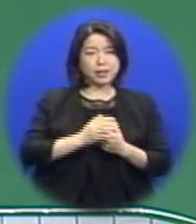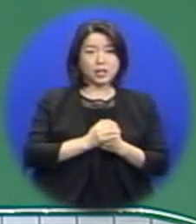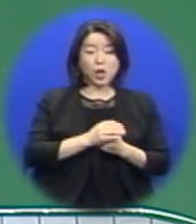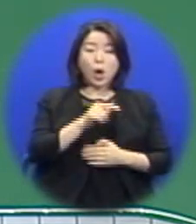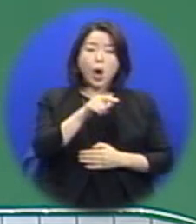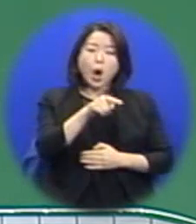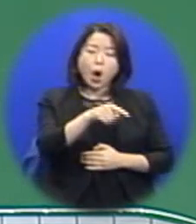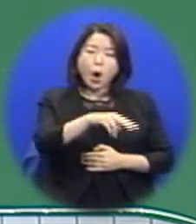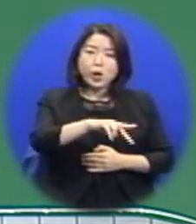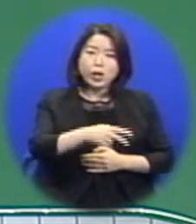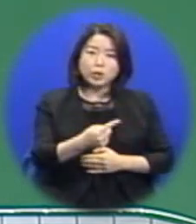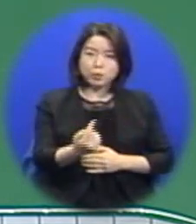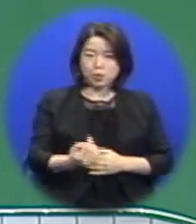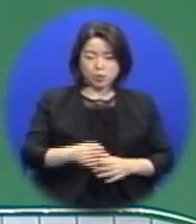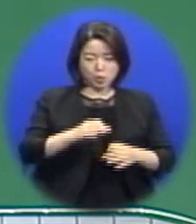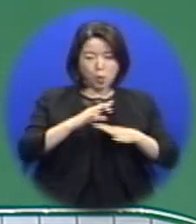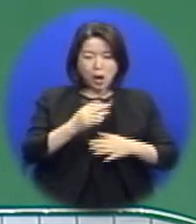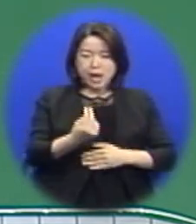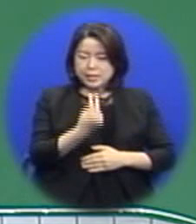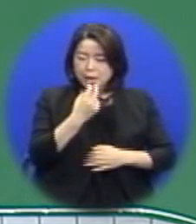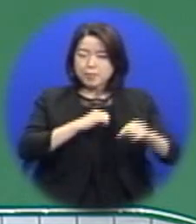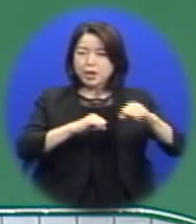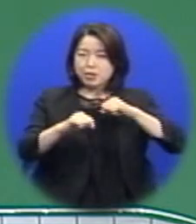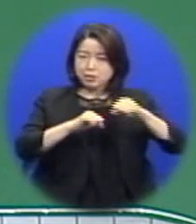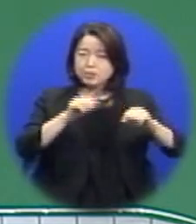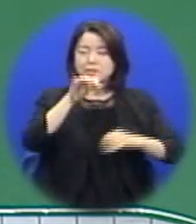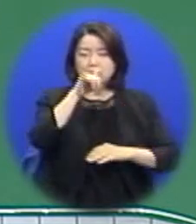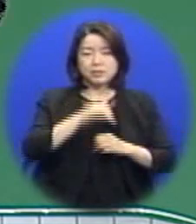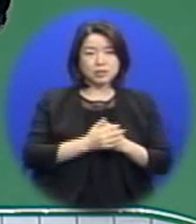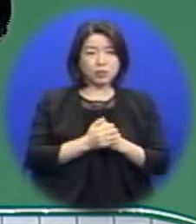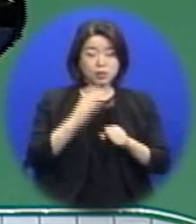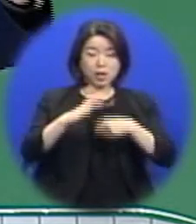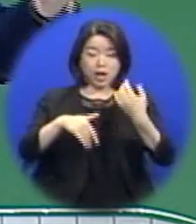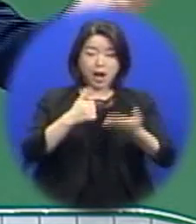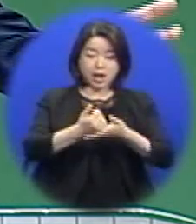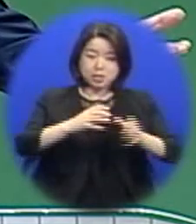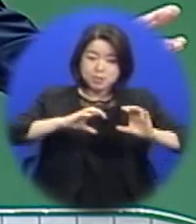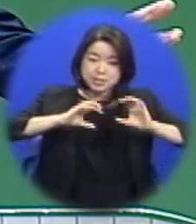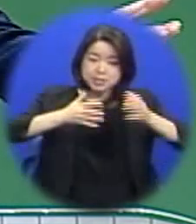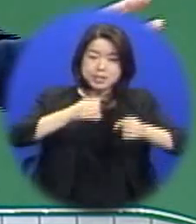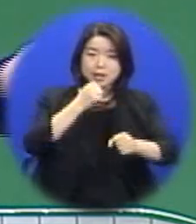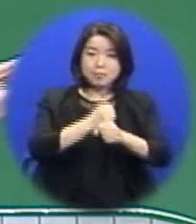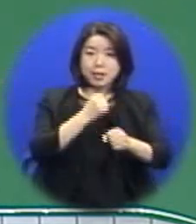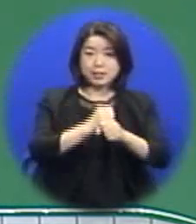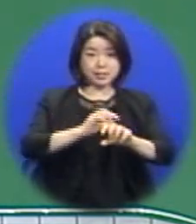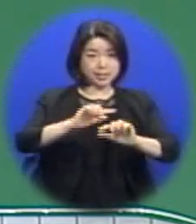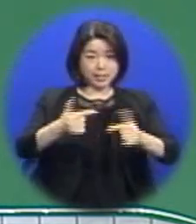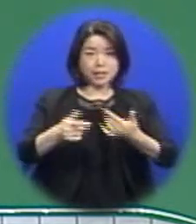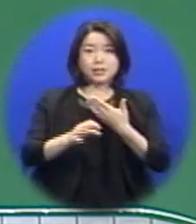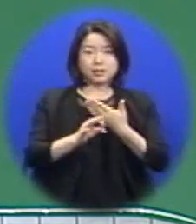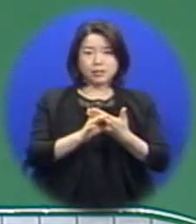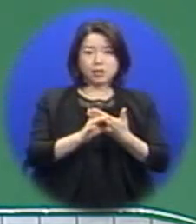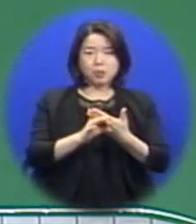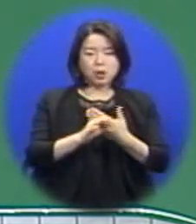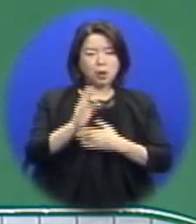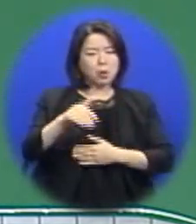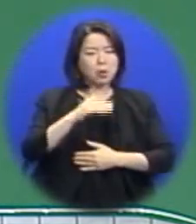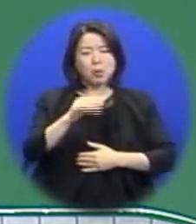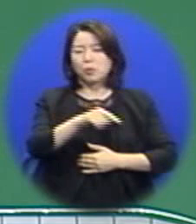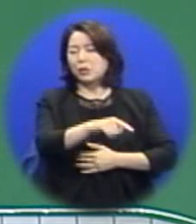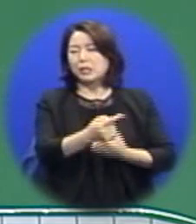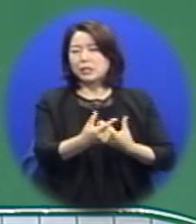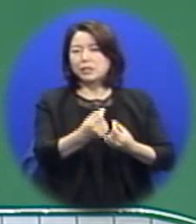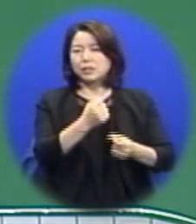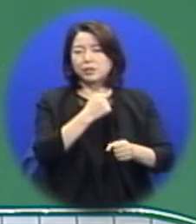거기에 놀라운 생명의 역사가 있습니다. 하나님이 세상을 창조하지 않았다면 결코 이렇게 될 수가 없어요.